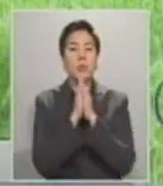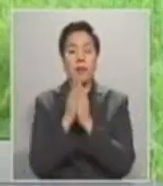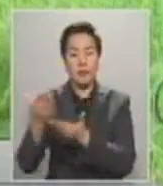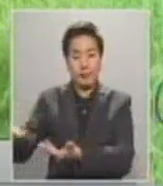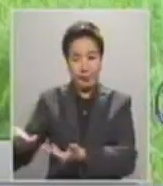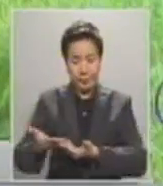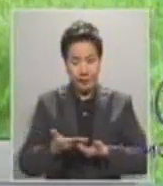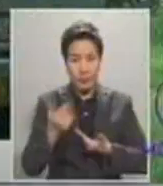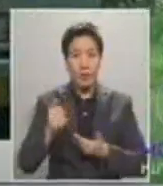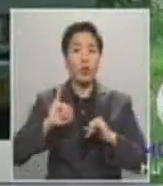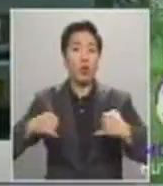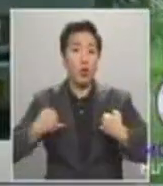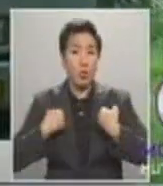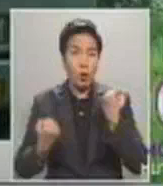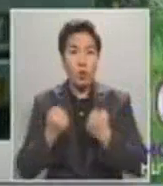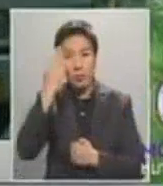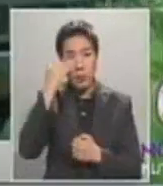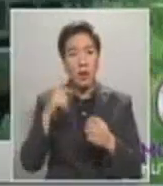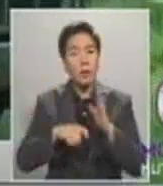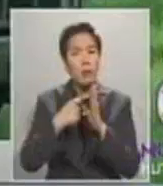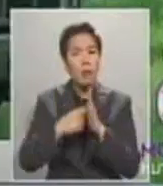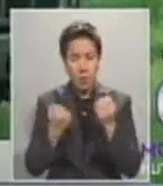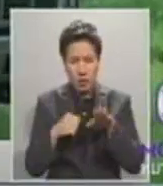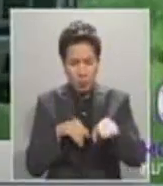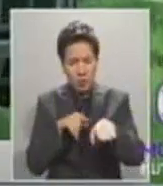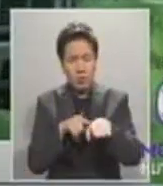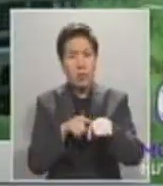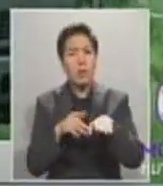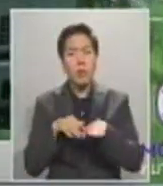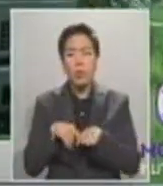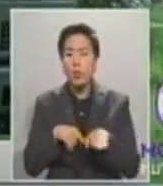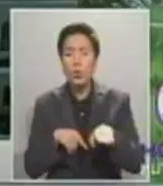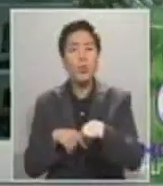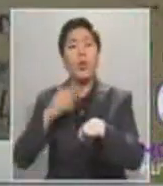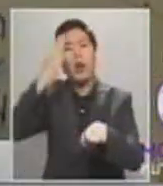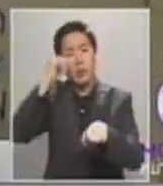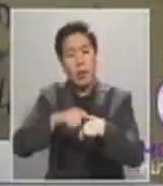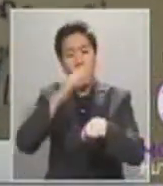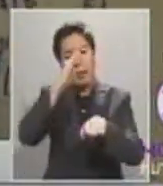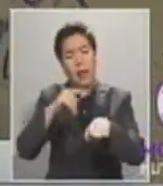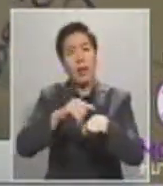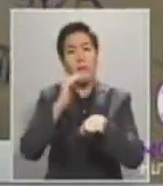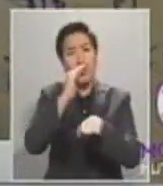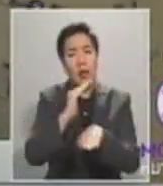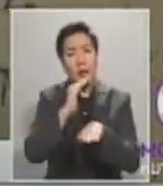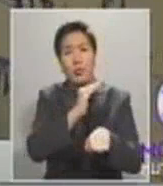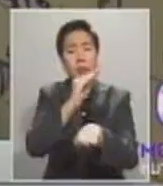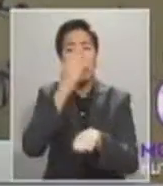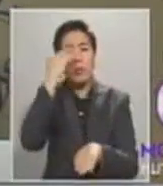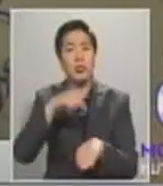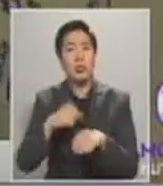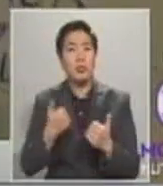คะนิมนต์มาสอบถามดูหน่อยว่าทำไมถึงมีพฤติกรรมตระเวนไปแบบนี้นะคะคือเคลื่อนที่ไปเรื่อย อ๋